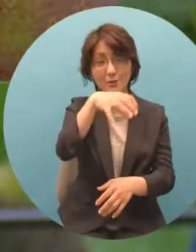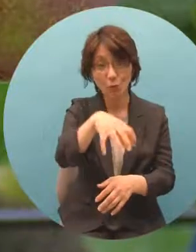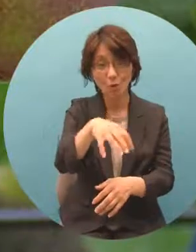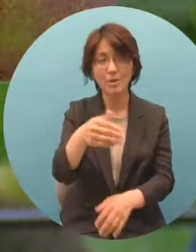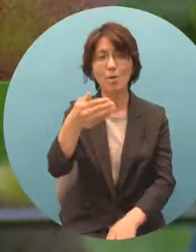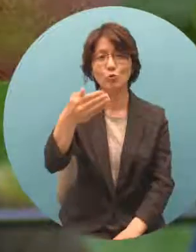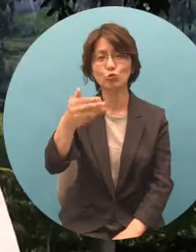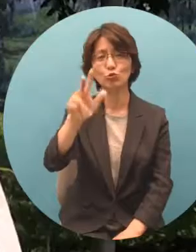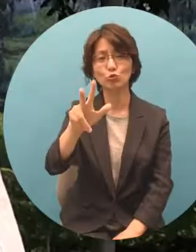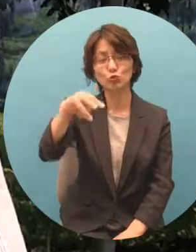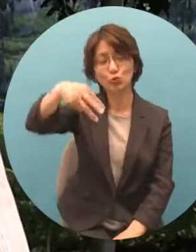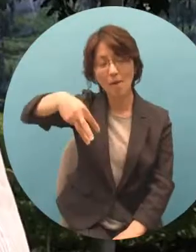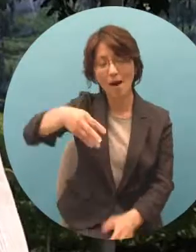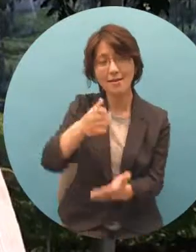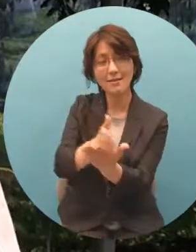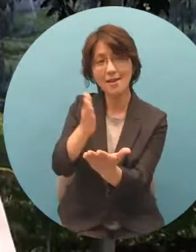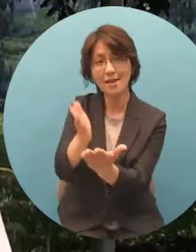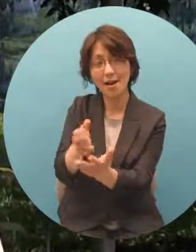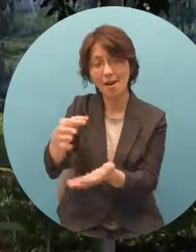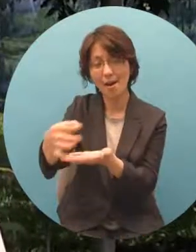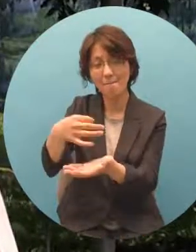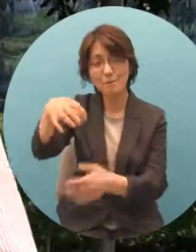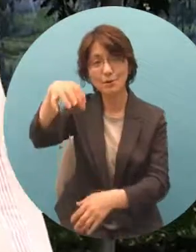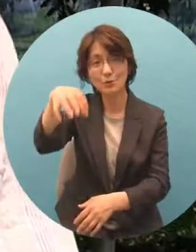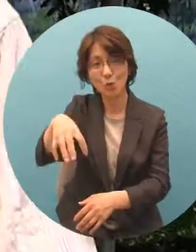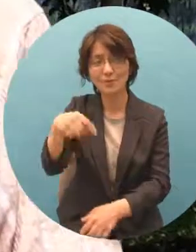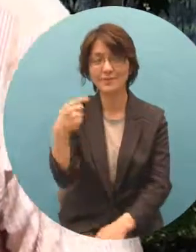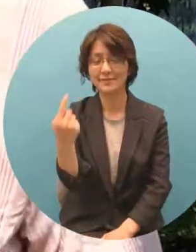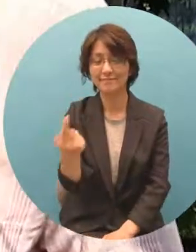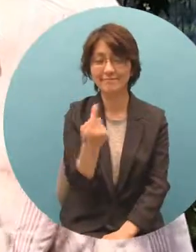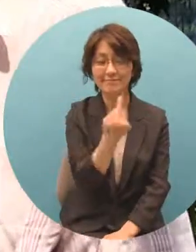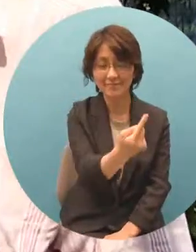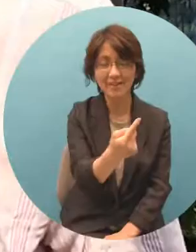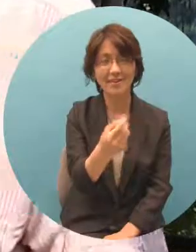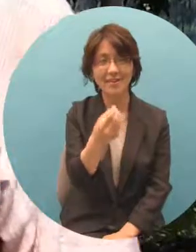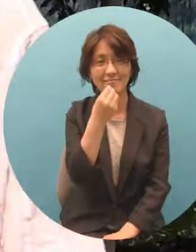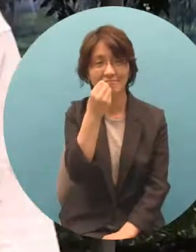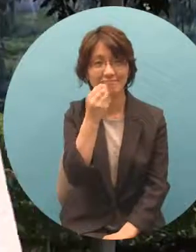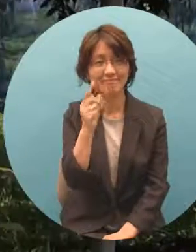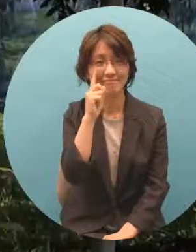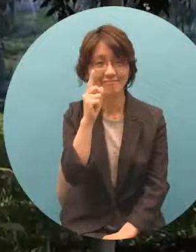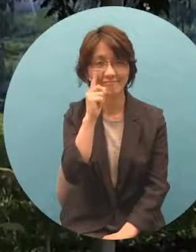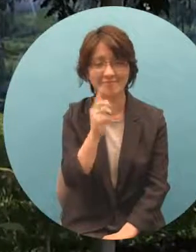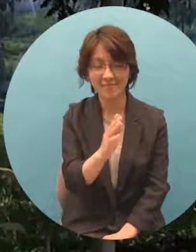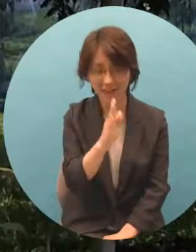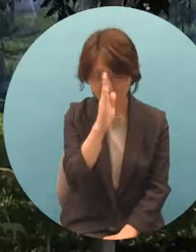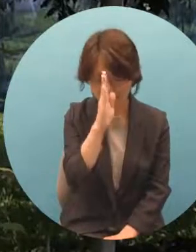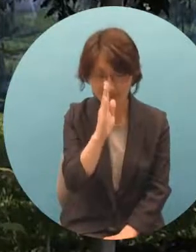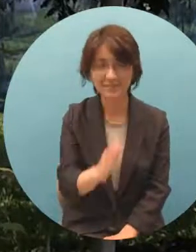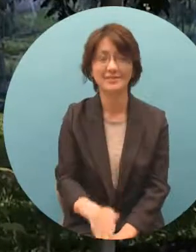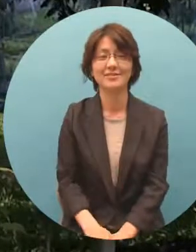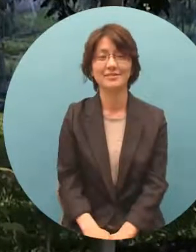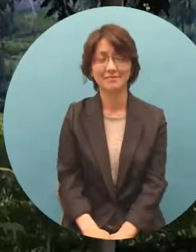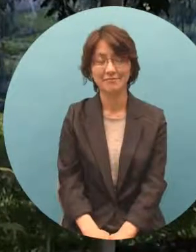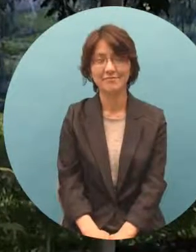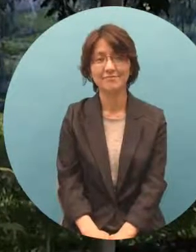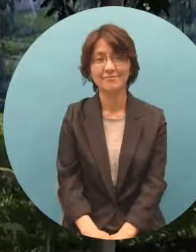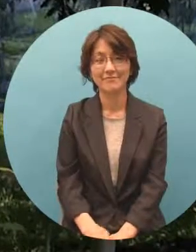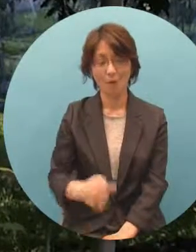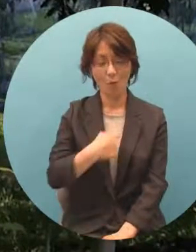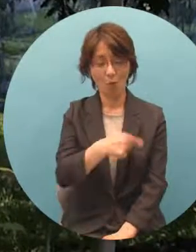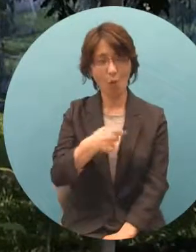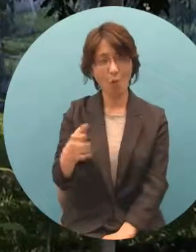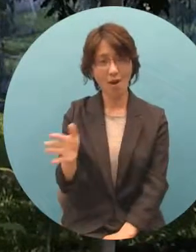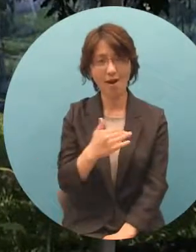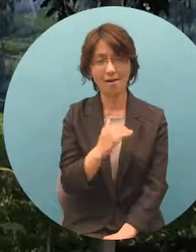るいは車選果場のですね直売所でお出かけいただいてですね、旬を味わっていただきたいと思います。心